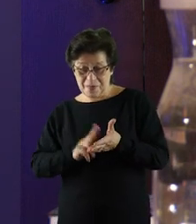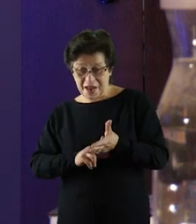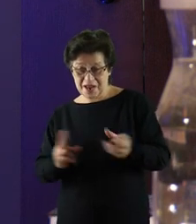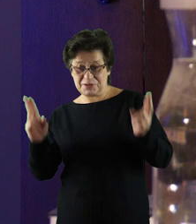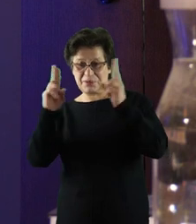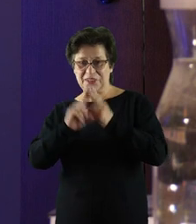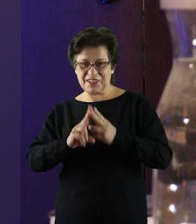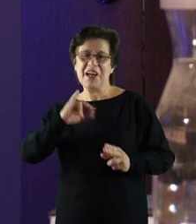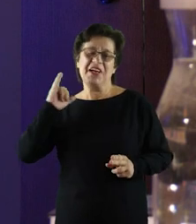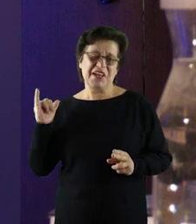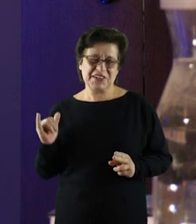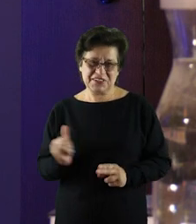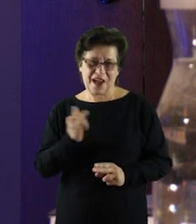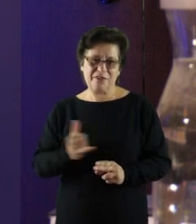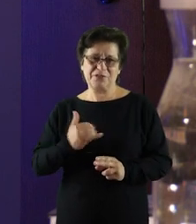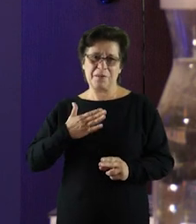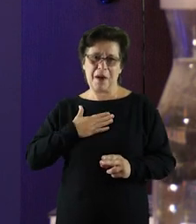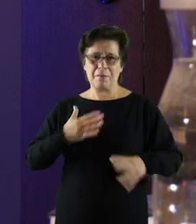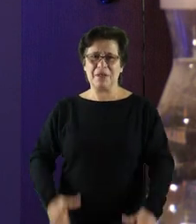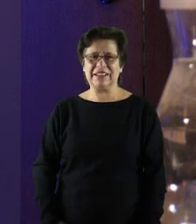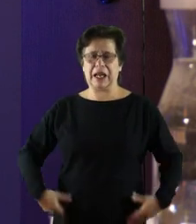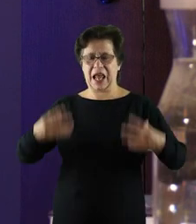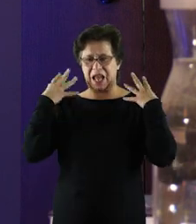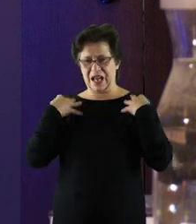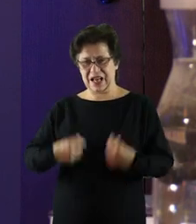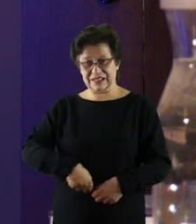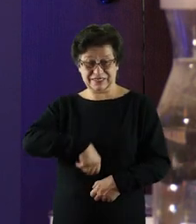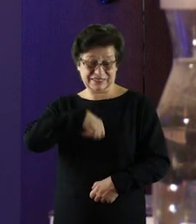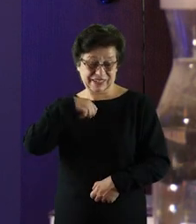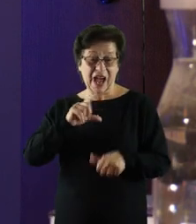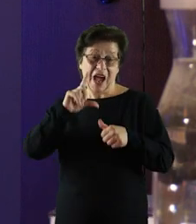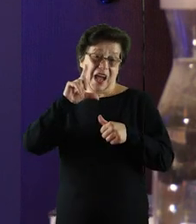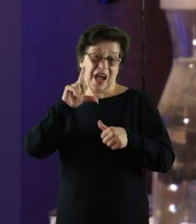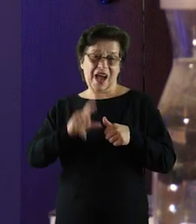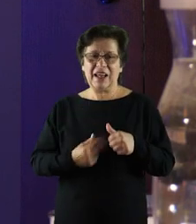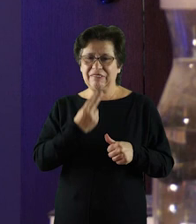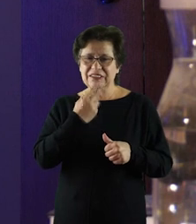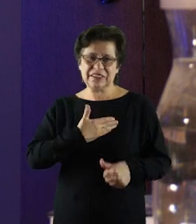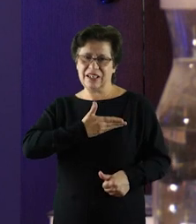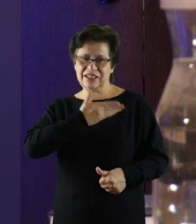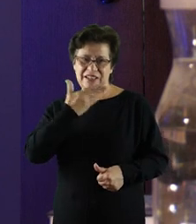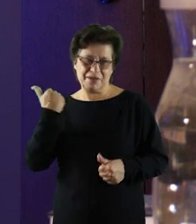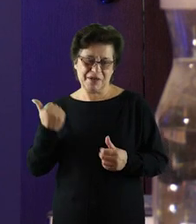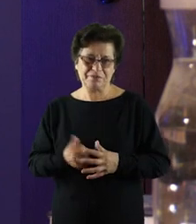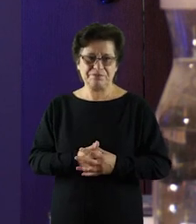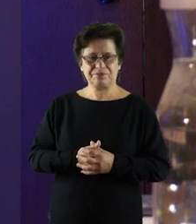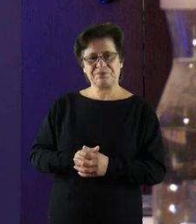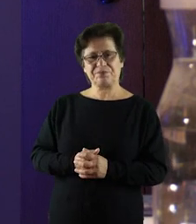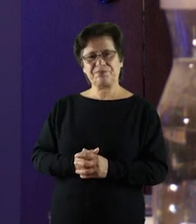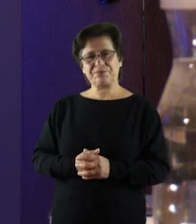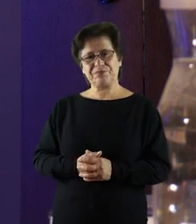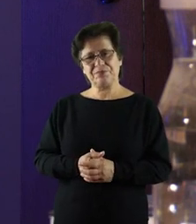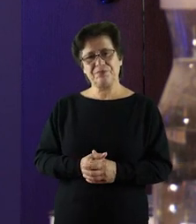szyi, ale gwizdkiem przywołuje naszego psa, Spinone Italiano, pięknego wyżła Freda, który też jest bohaterem jednej